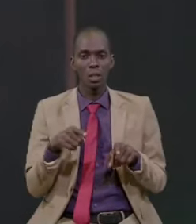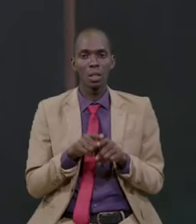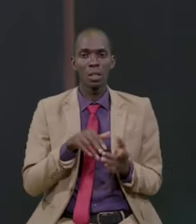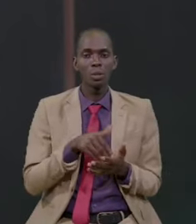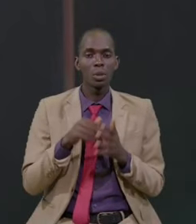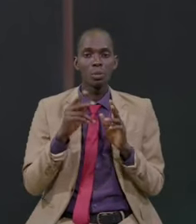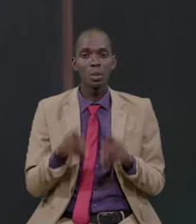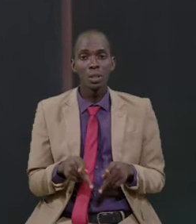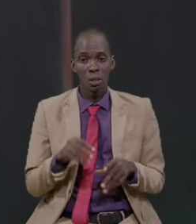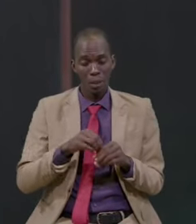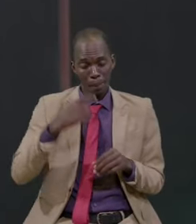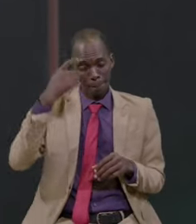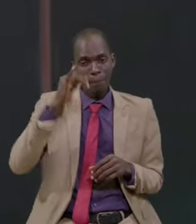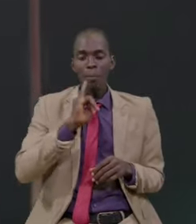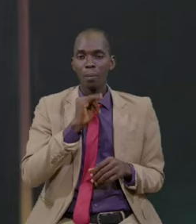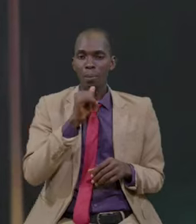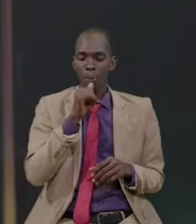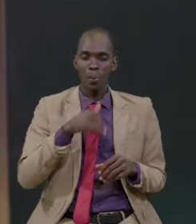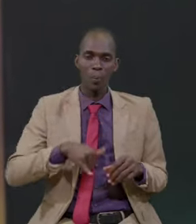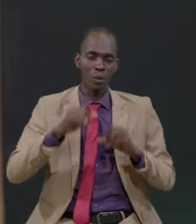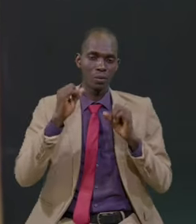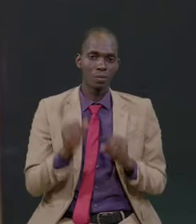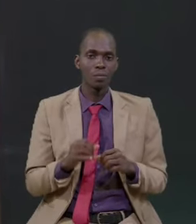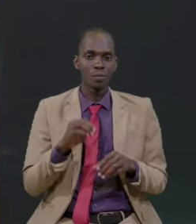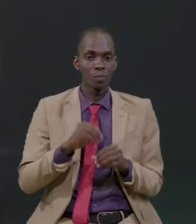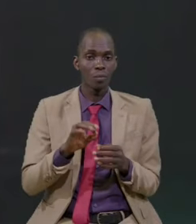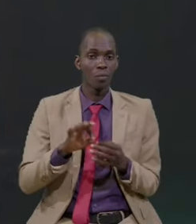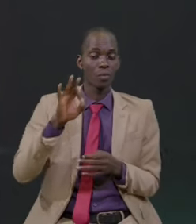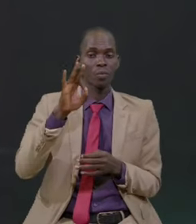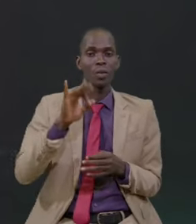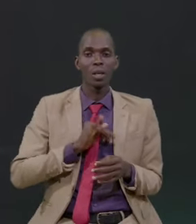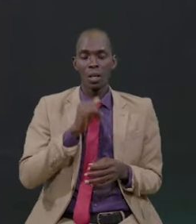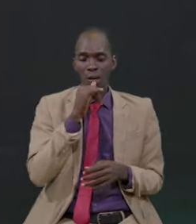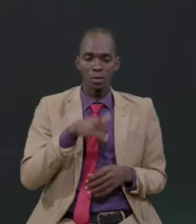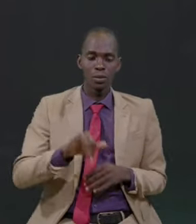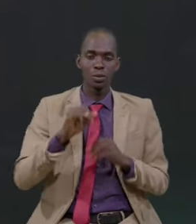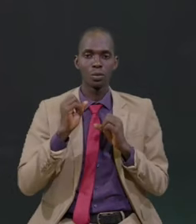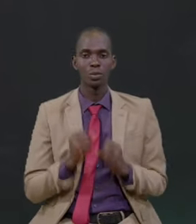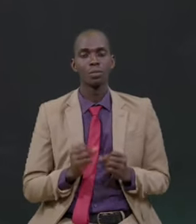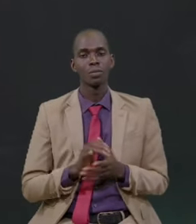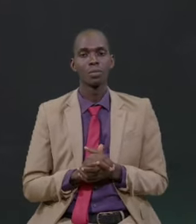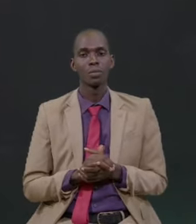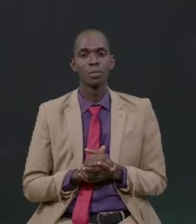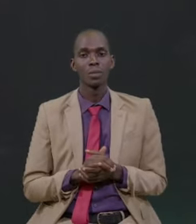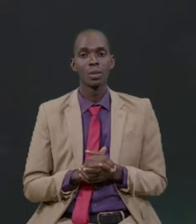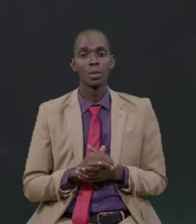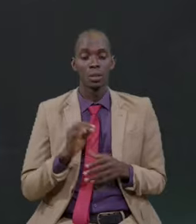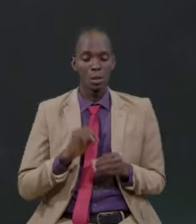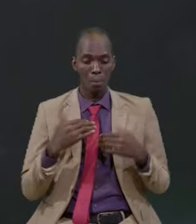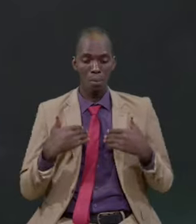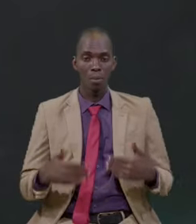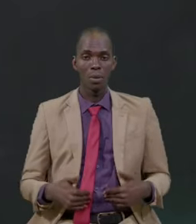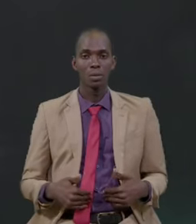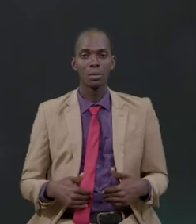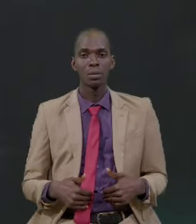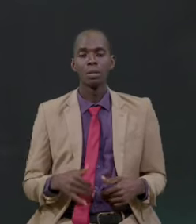Je suis fort d'esprit, fort dans ma pensée, dans le corps,